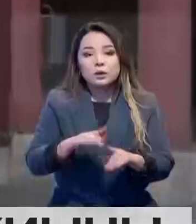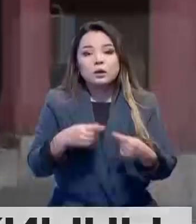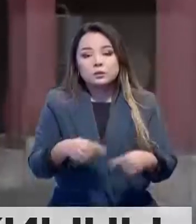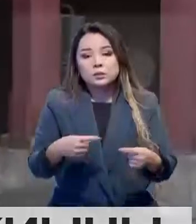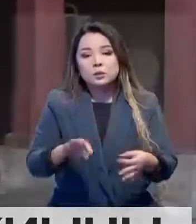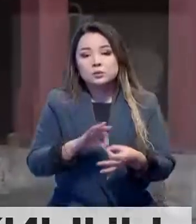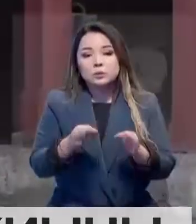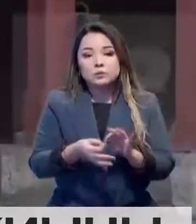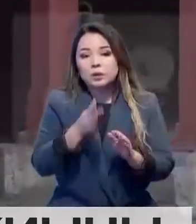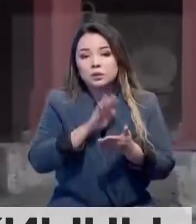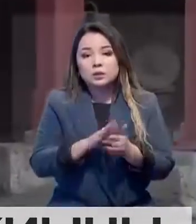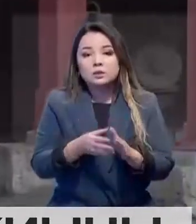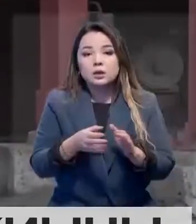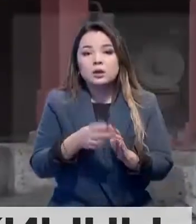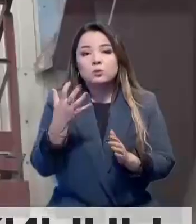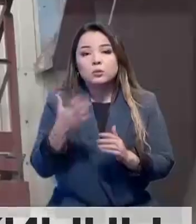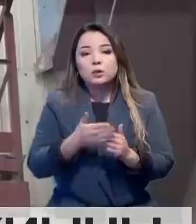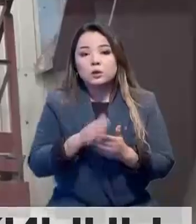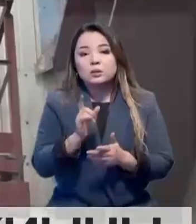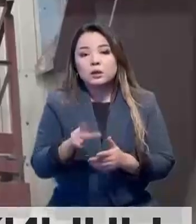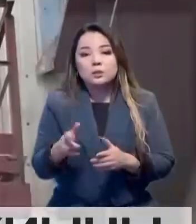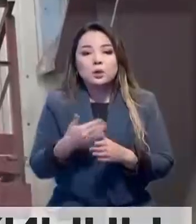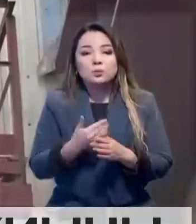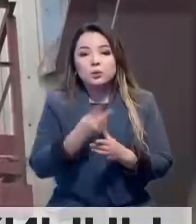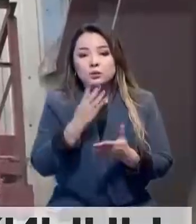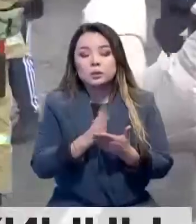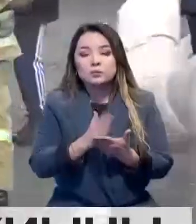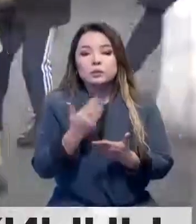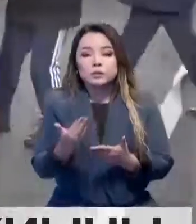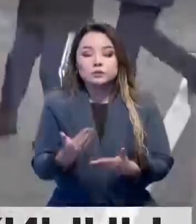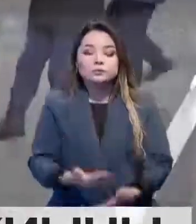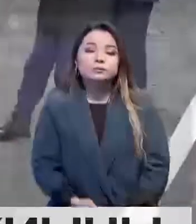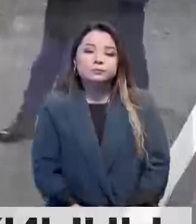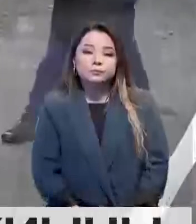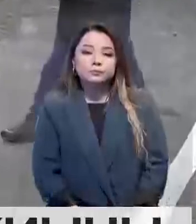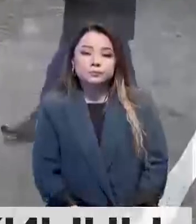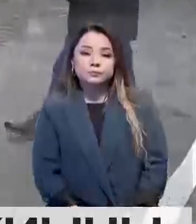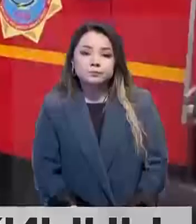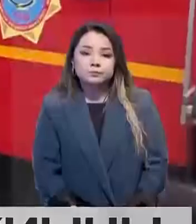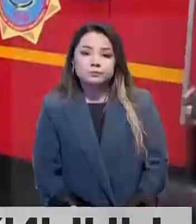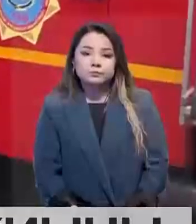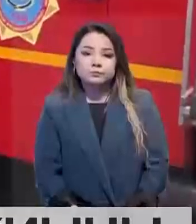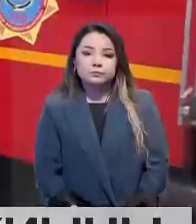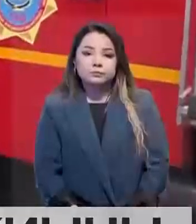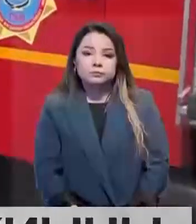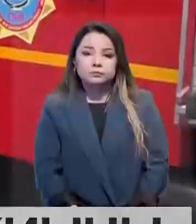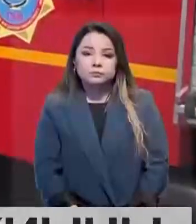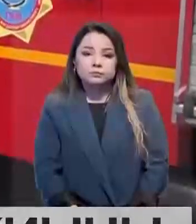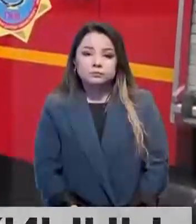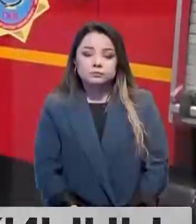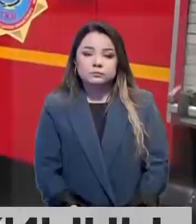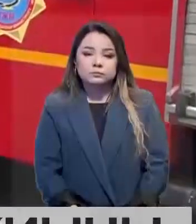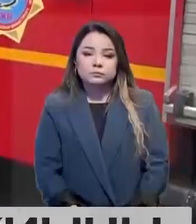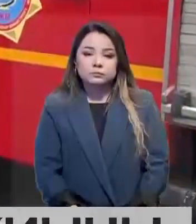әртүрлі қиын жағдайға тап болған 500-ге тарта адамға көмек көрсетілген. Азамат Қасым Берік Жобалайұлы, Хабар 24, Абай